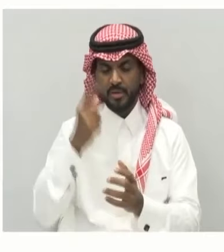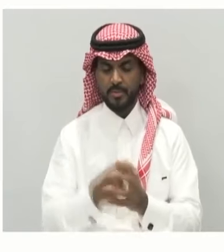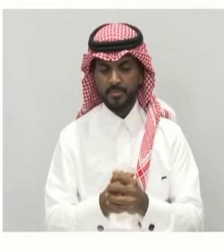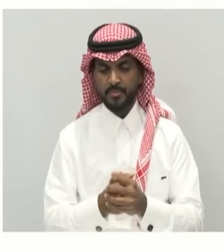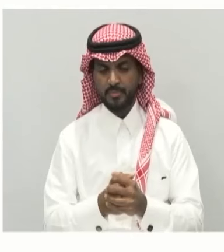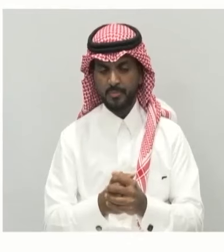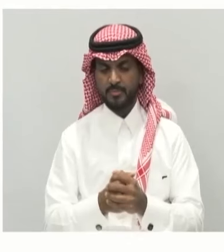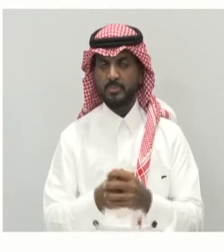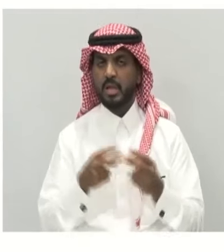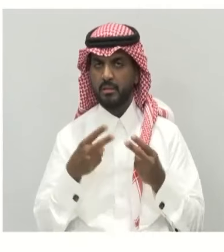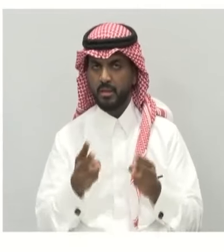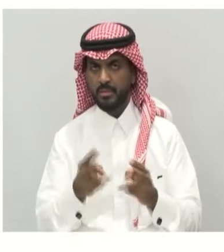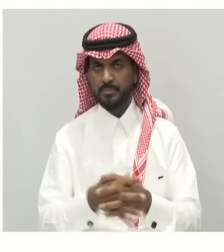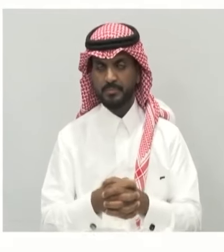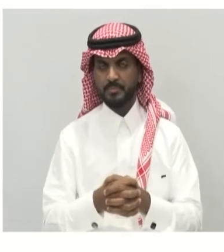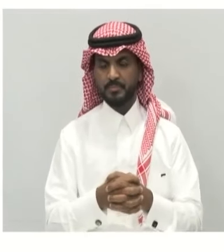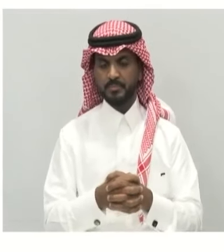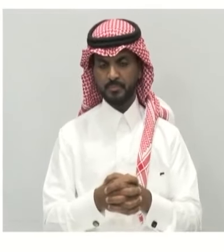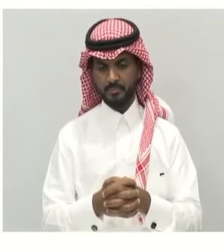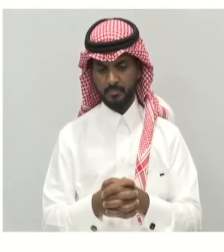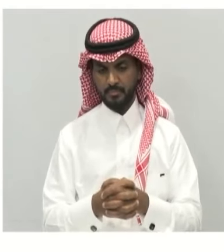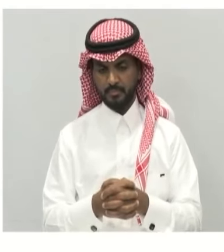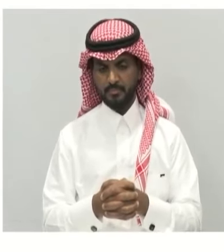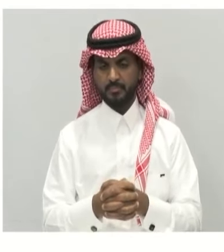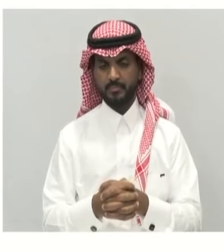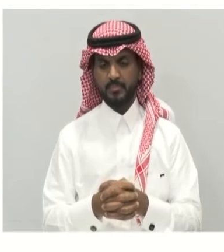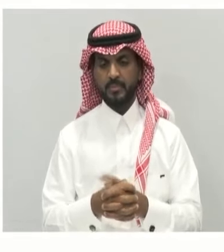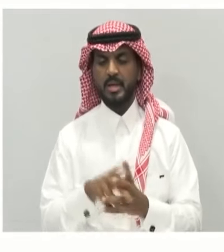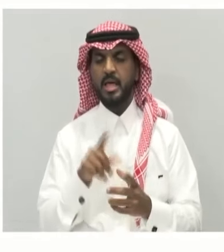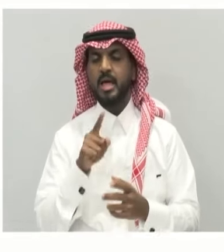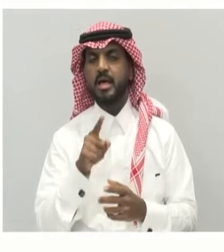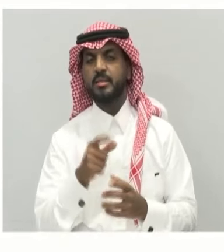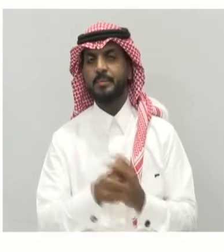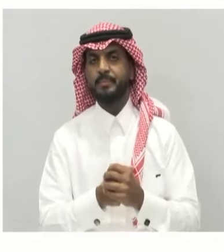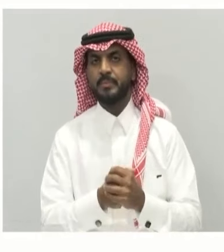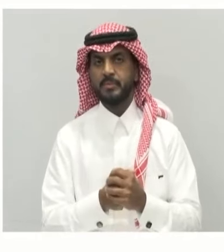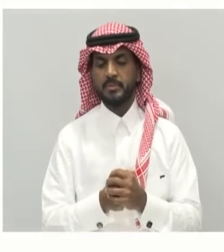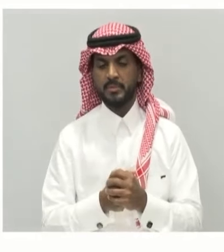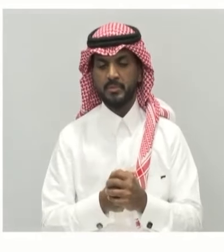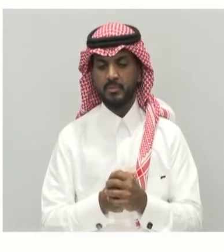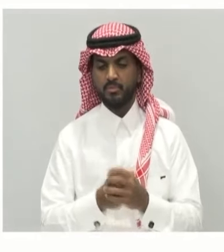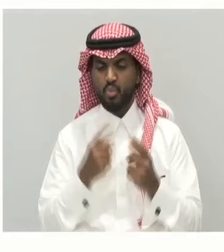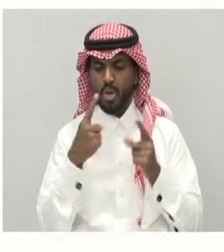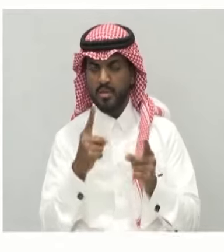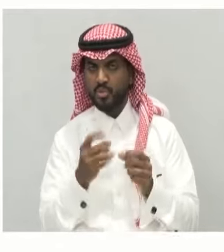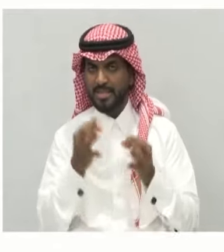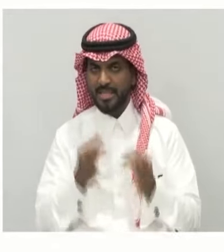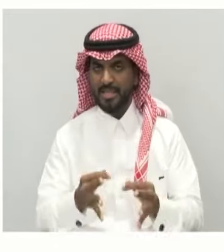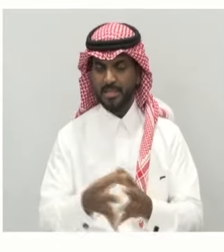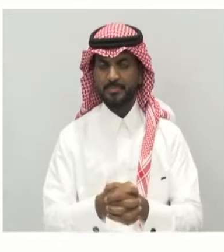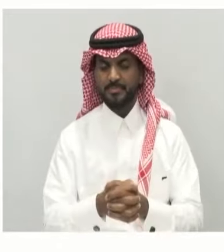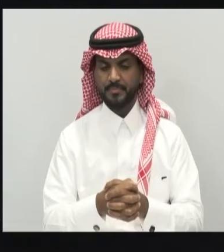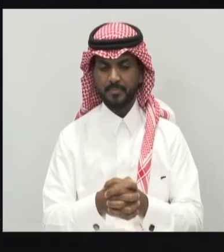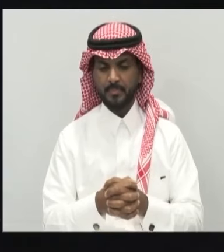ودعونا ننطلق الان بارك الله فيكم الى هذا الملاحظه او التاكيد